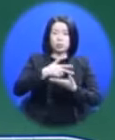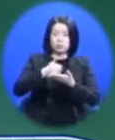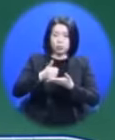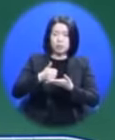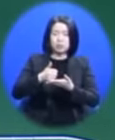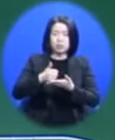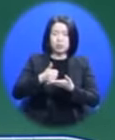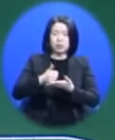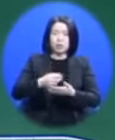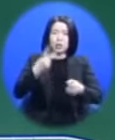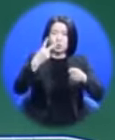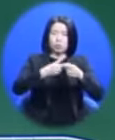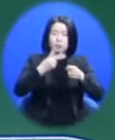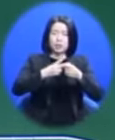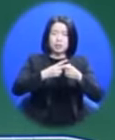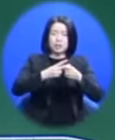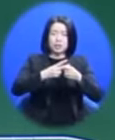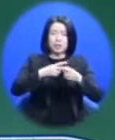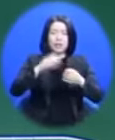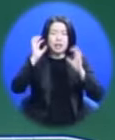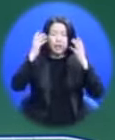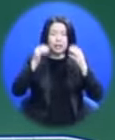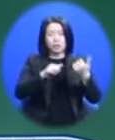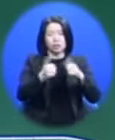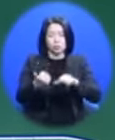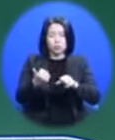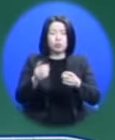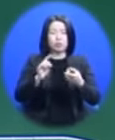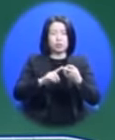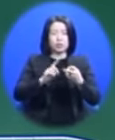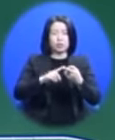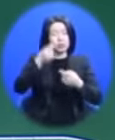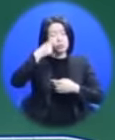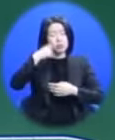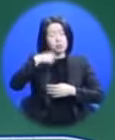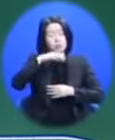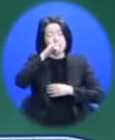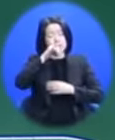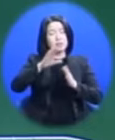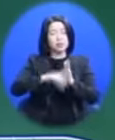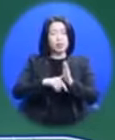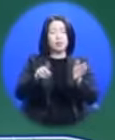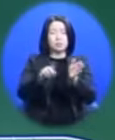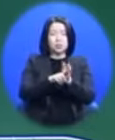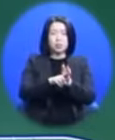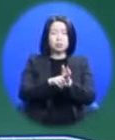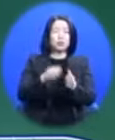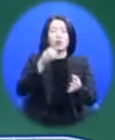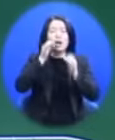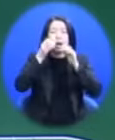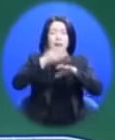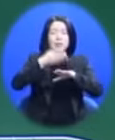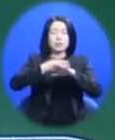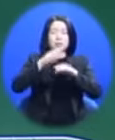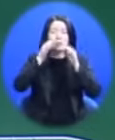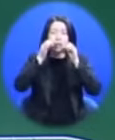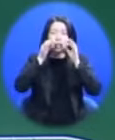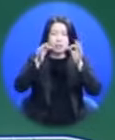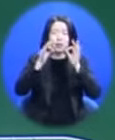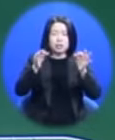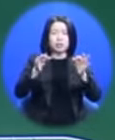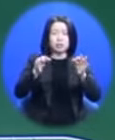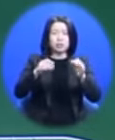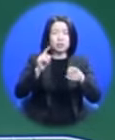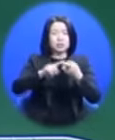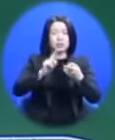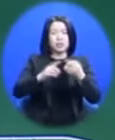주님은 두 번째 유산으로 슬픔에 잠겨 있을 때 믿음으로 감사합니다를 외쳤던 사건을 기억나게